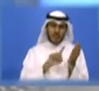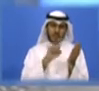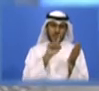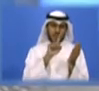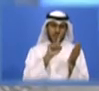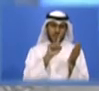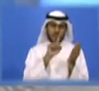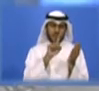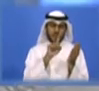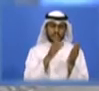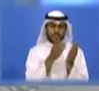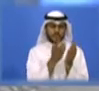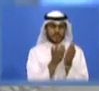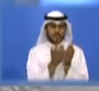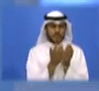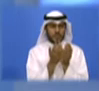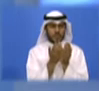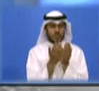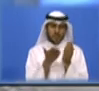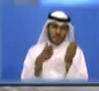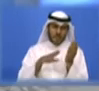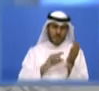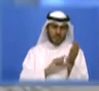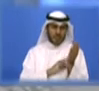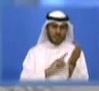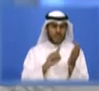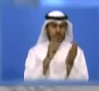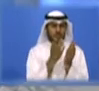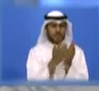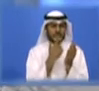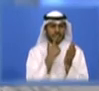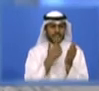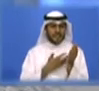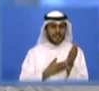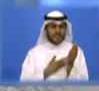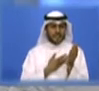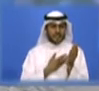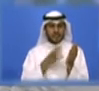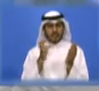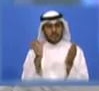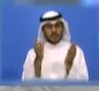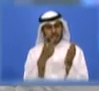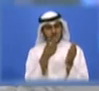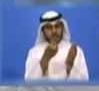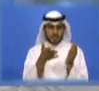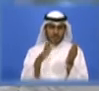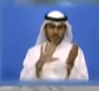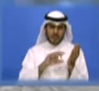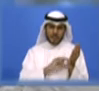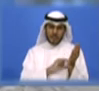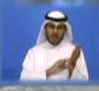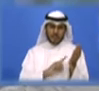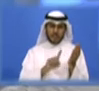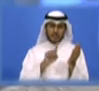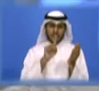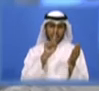عمر يناهز 83. انتقلت إلى رحمة الله تعالى زهرة حسين أحمد سليم أرملة مختار